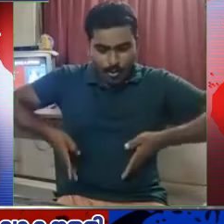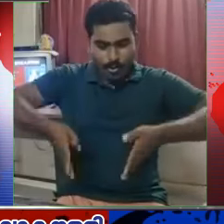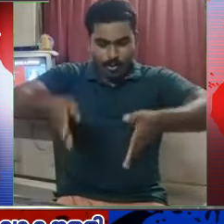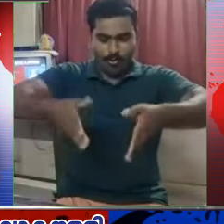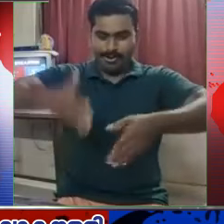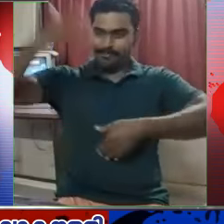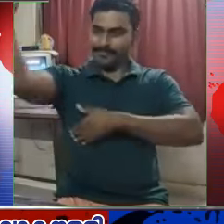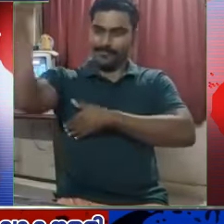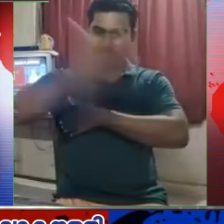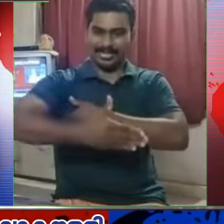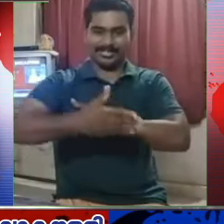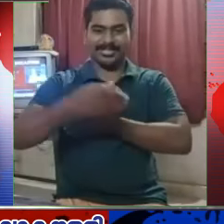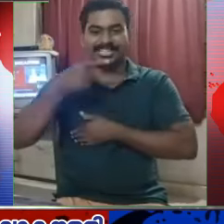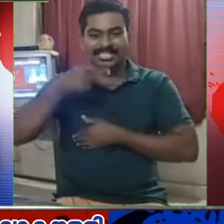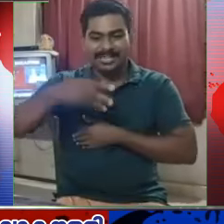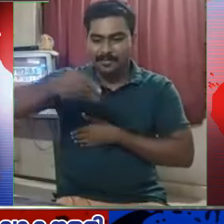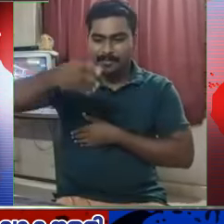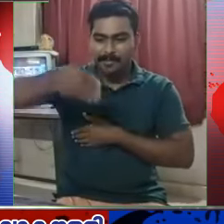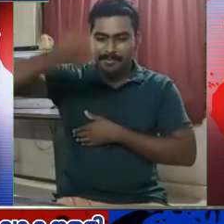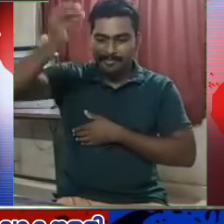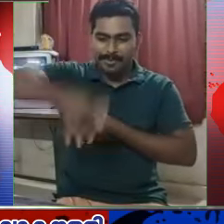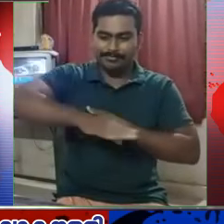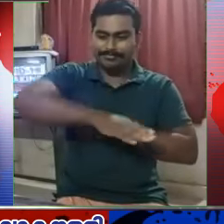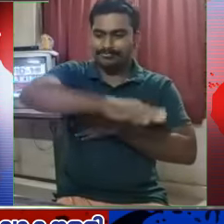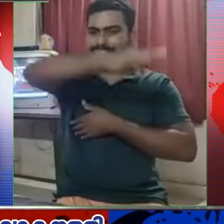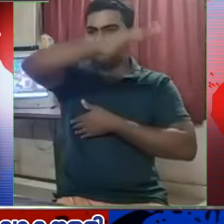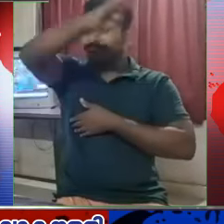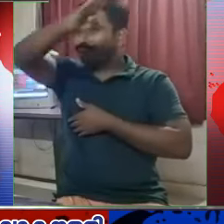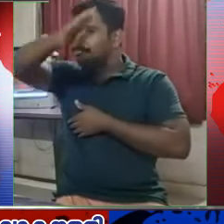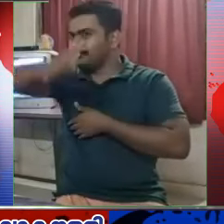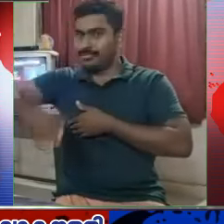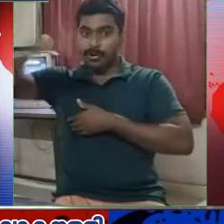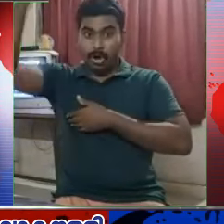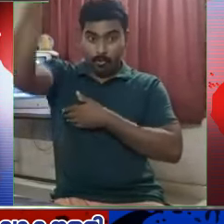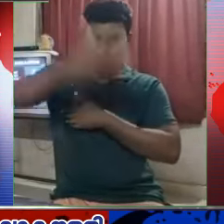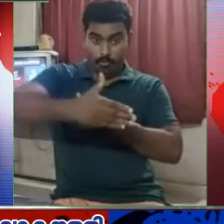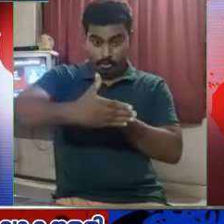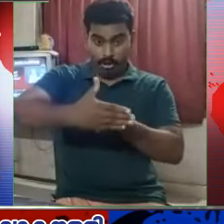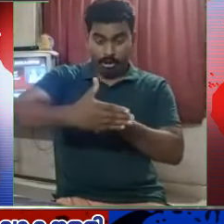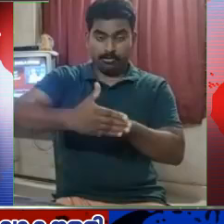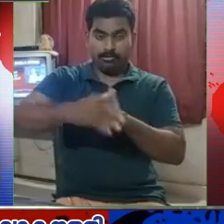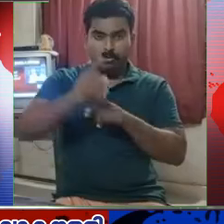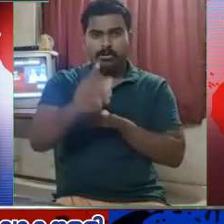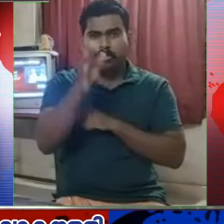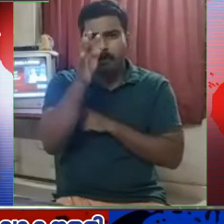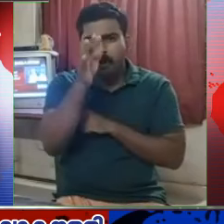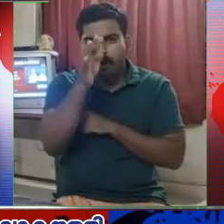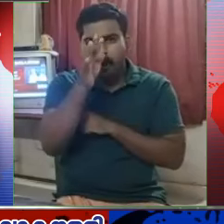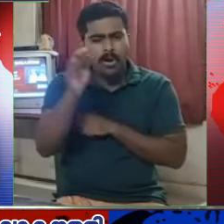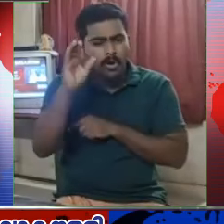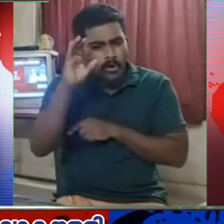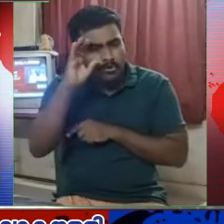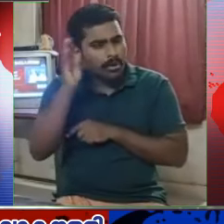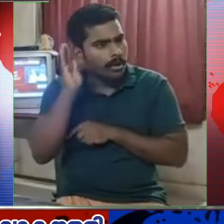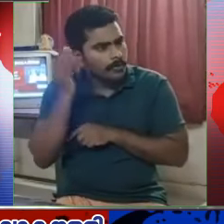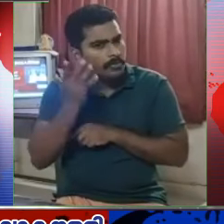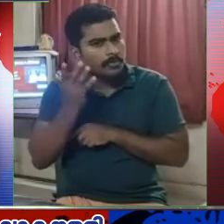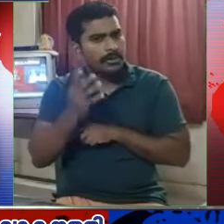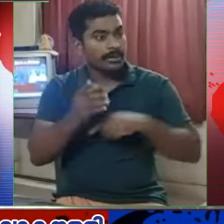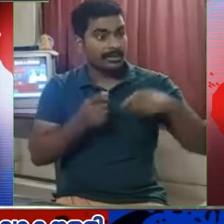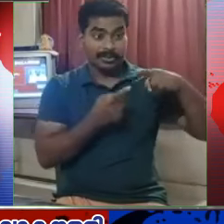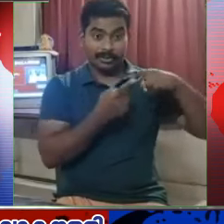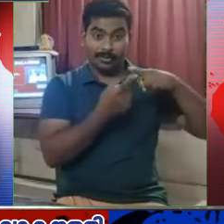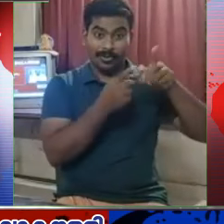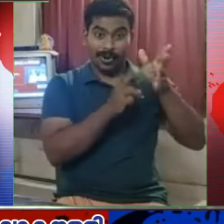ചില വ്യാജ വാർത്തകൾ, ഇപ്പോൾ വ്യാജ വാർത്തക്ക് ക്ഷാമമില്ലല്ലോ, എന്നാലും ചിലത് നമ്മൾ ശ്രദ്ധിച്ചു പോകേണ്ടതായിട്ടുണ്ട്.